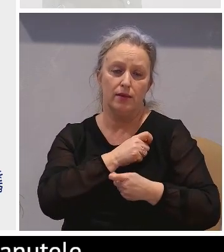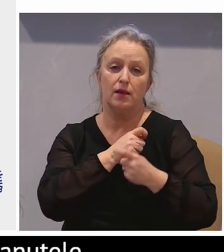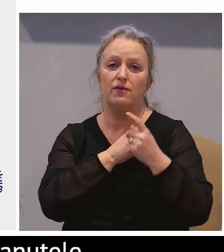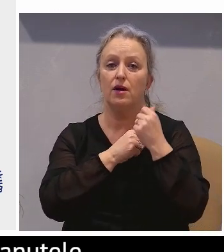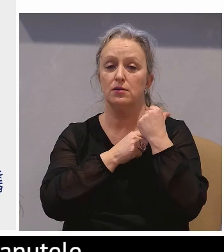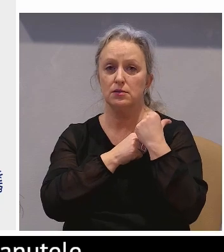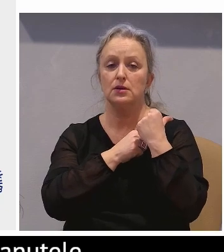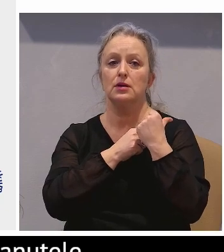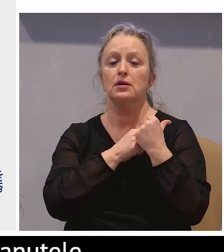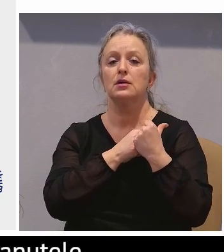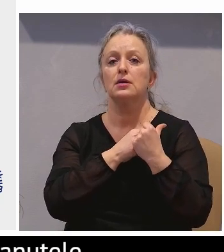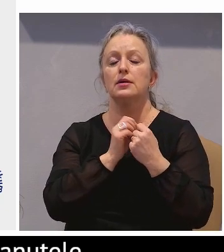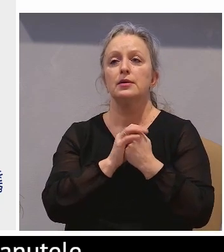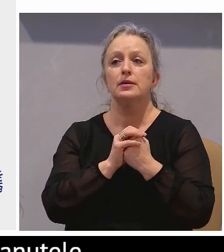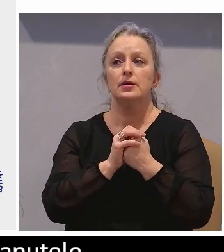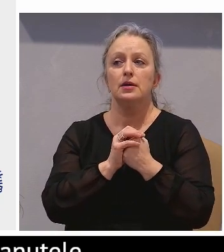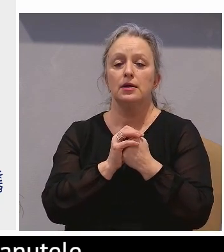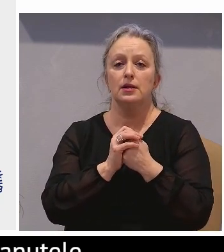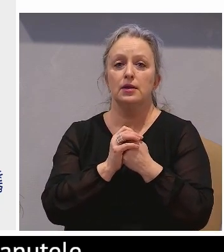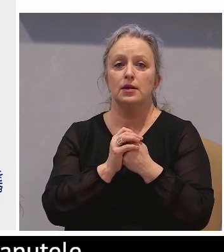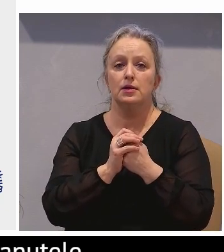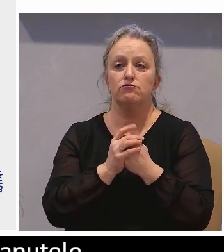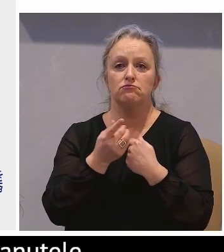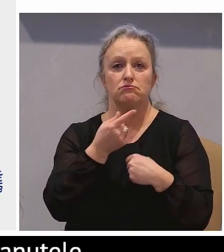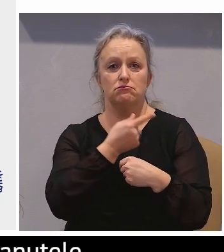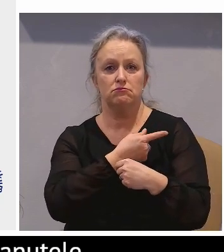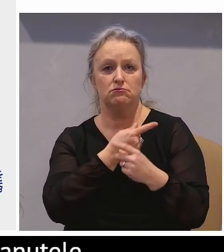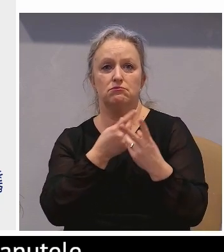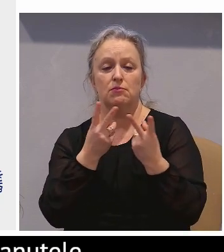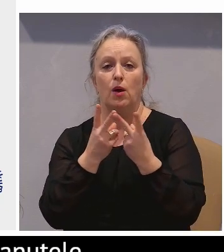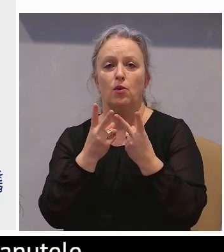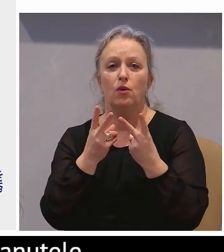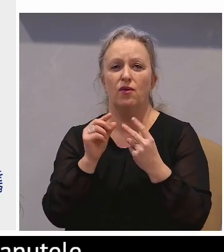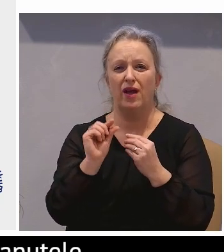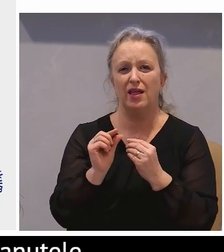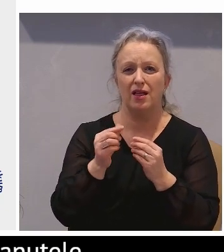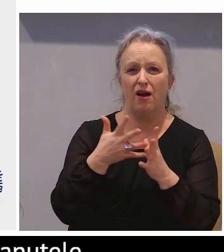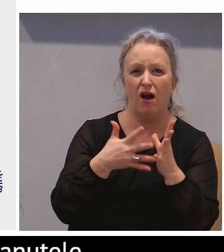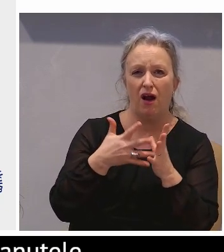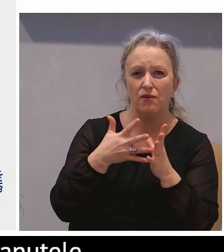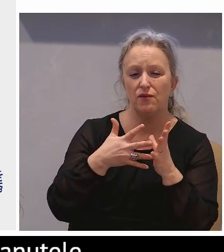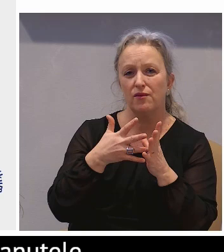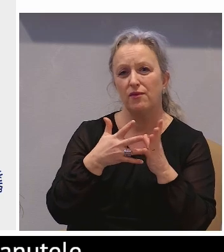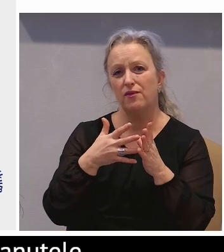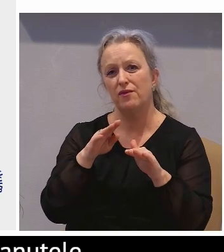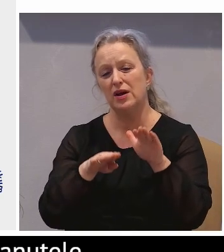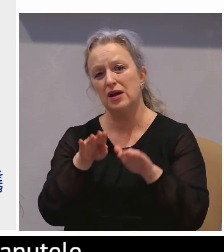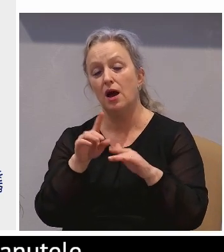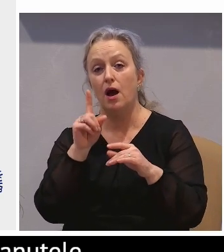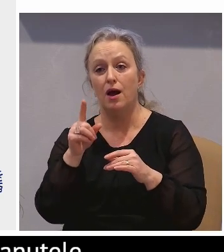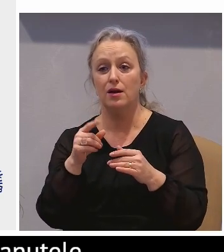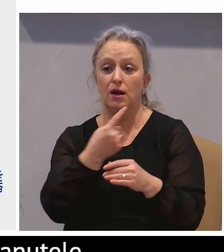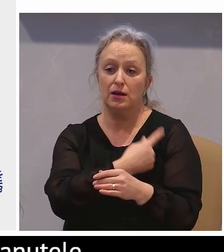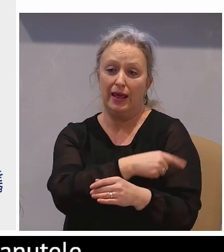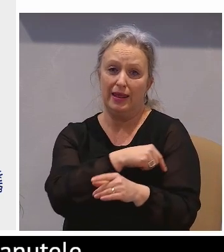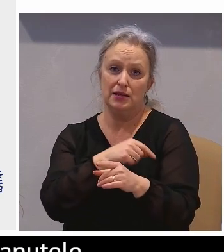küll tõesti Studies carried out in research väga centers in väikese France and kohordiga, Italy, among aga others, involved small kliiniliselt cohorts of patients.